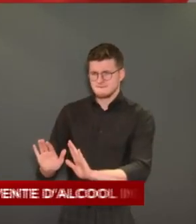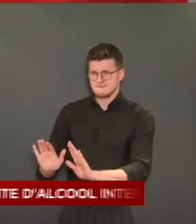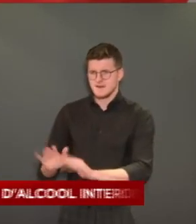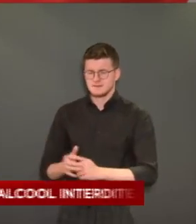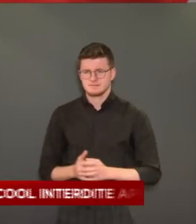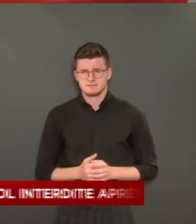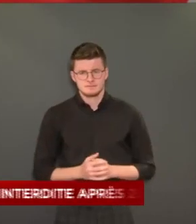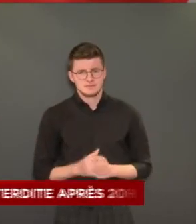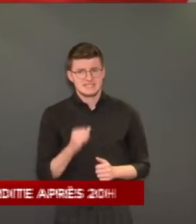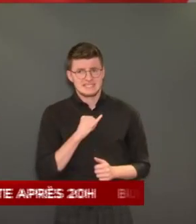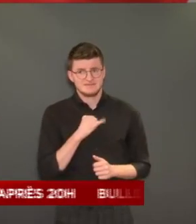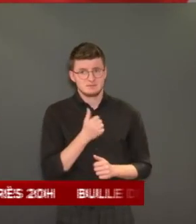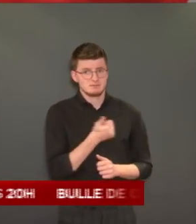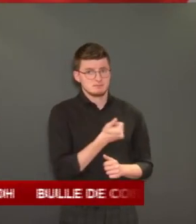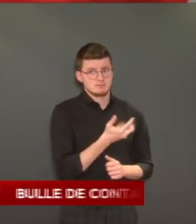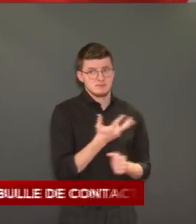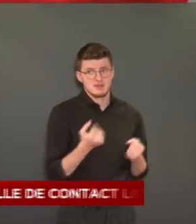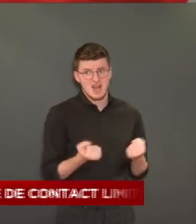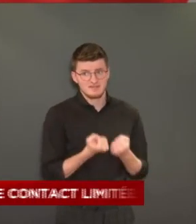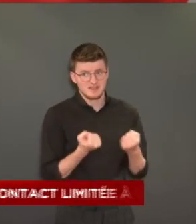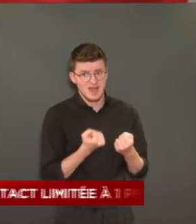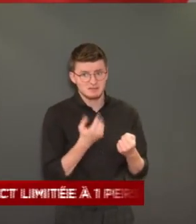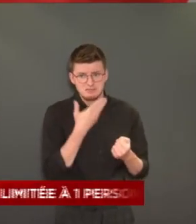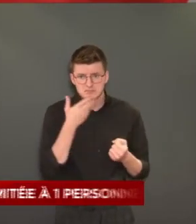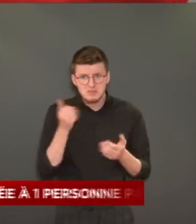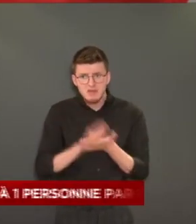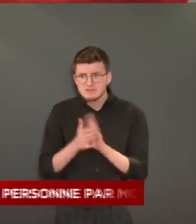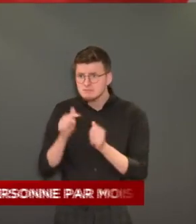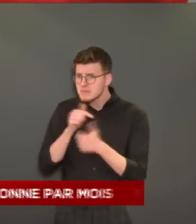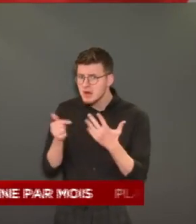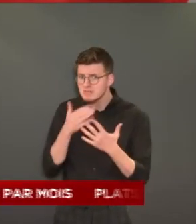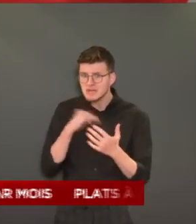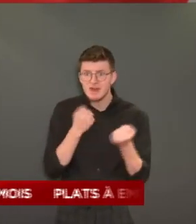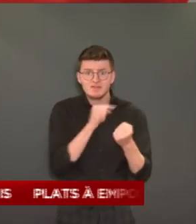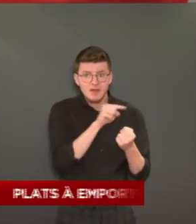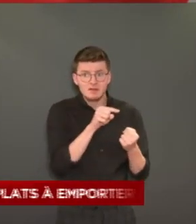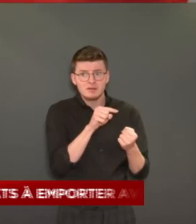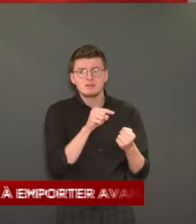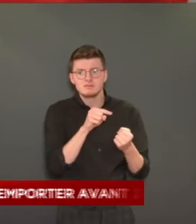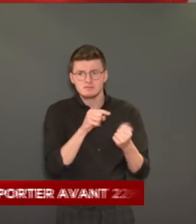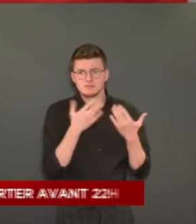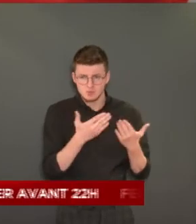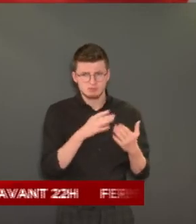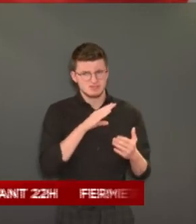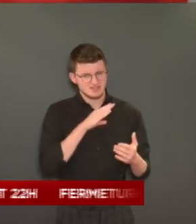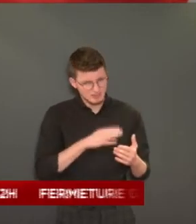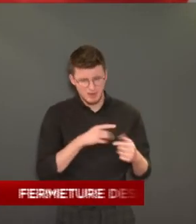restent applicables. Il y a aussi des secteurs pour lesquels il n'y a pas de protocole. Eh bien là, on va être simple et